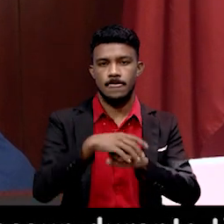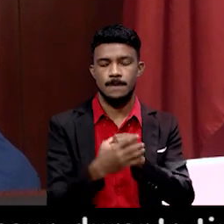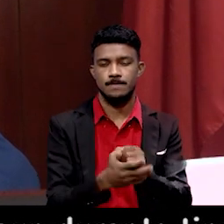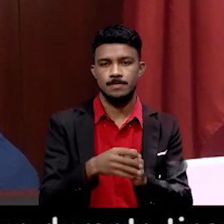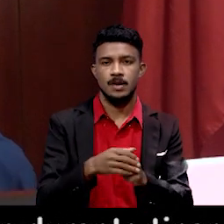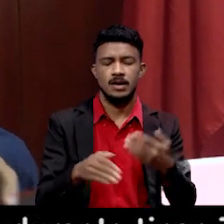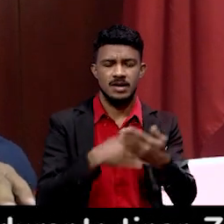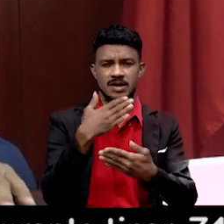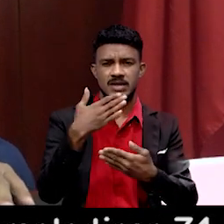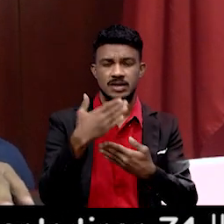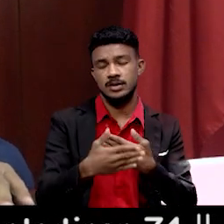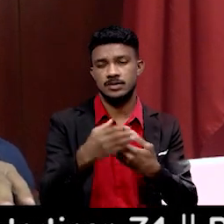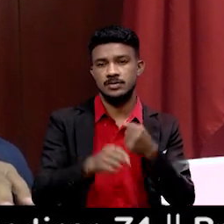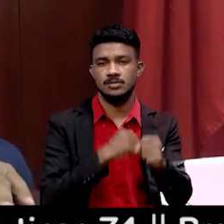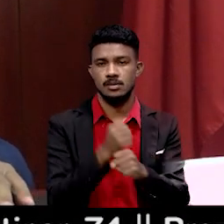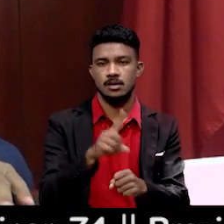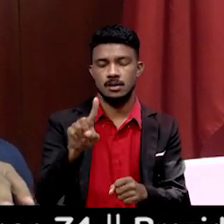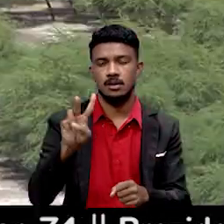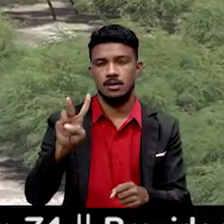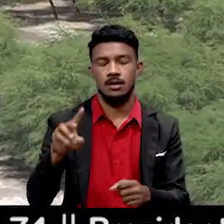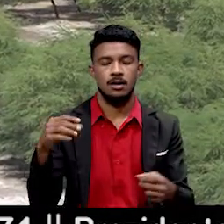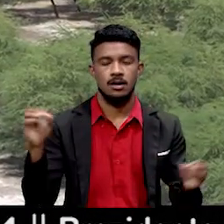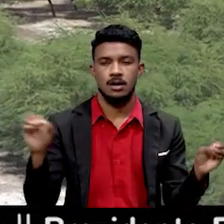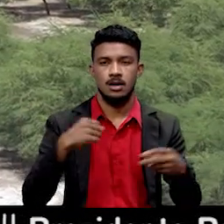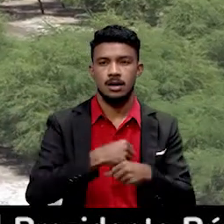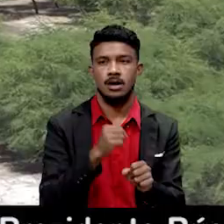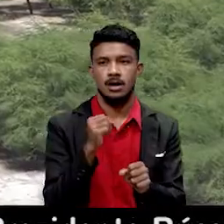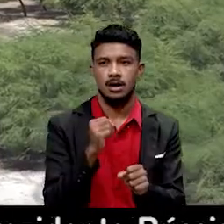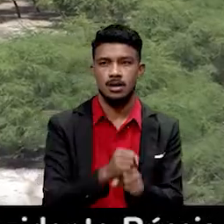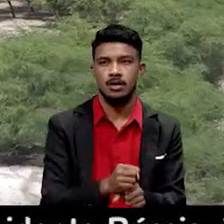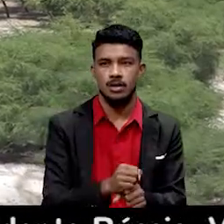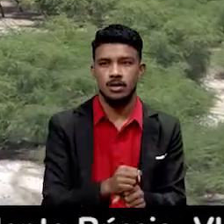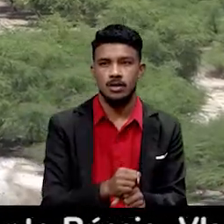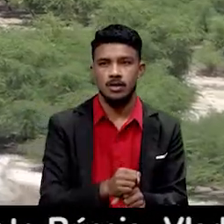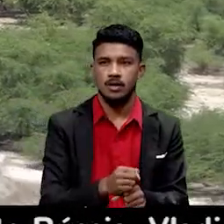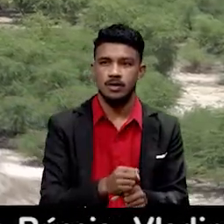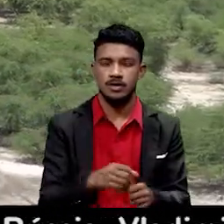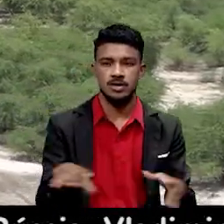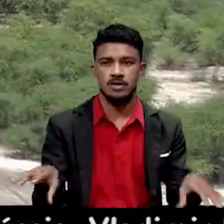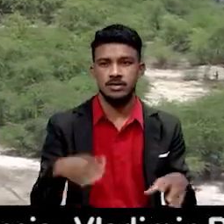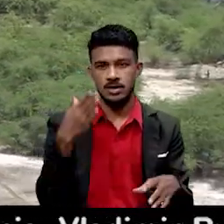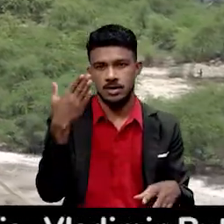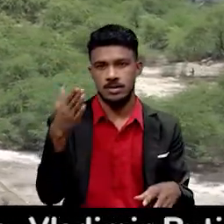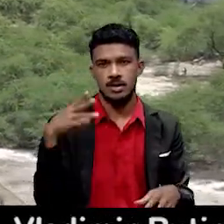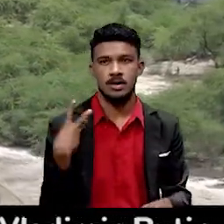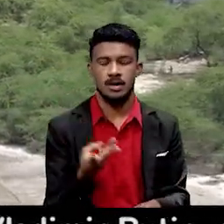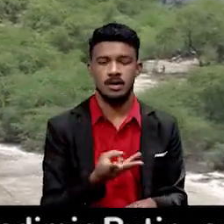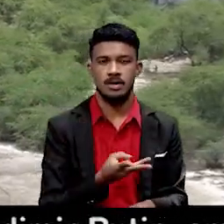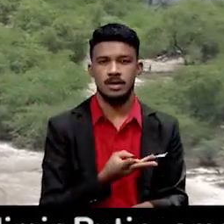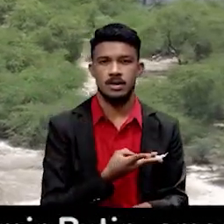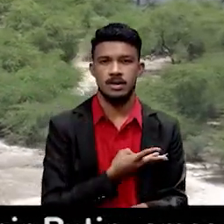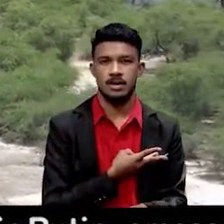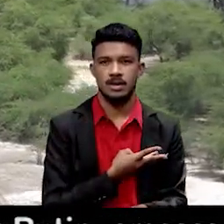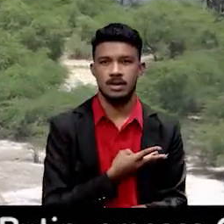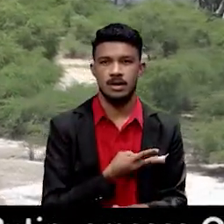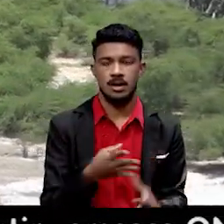tinan rua mak nila bele construir buat rumah heneba nila bele construir buat rumah heneba antam ita